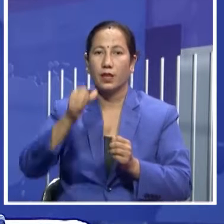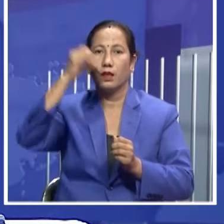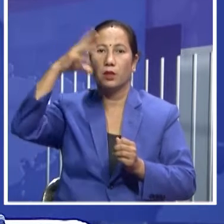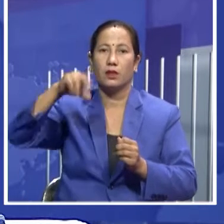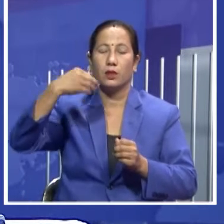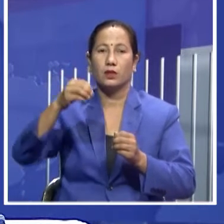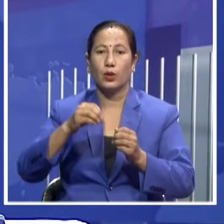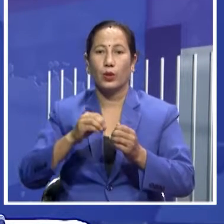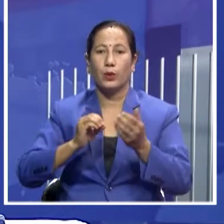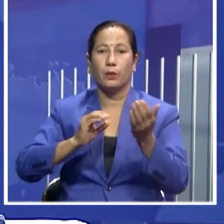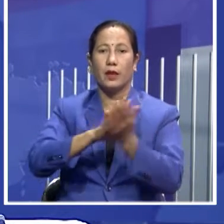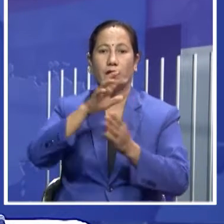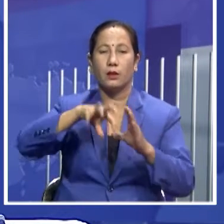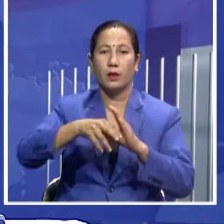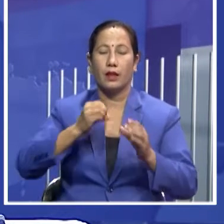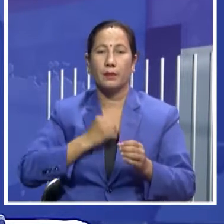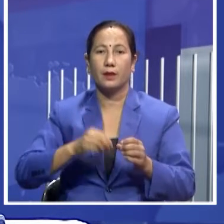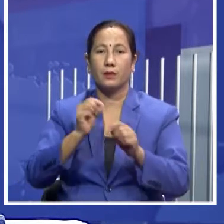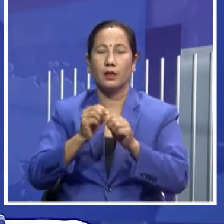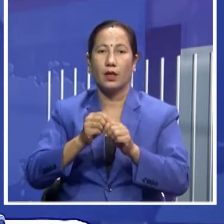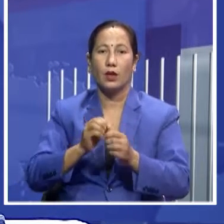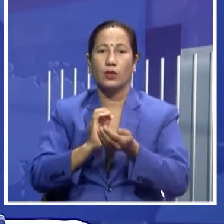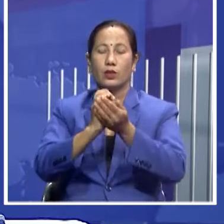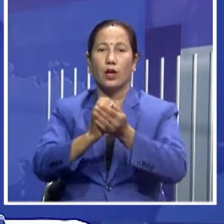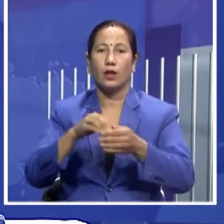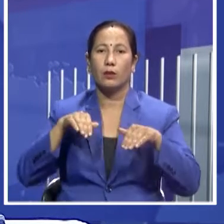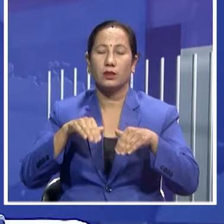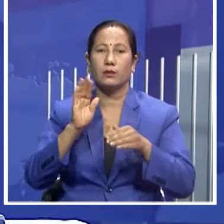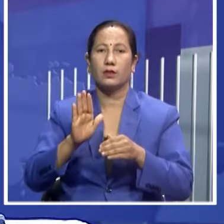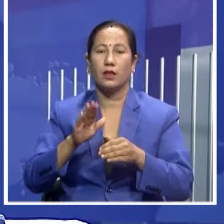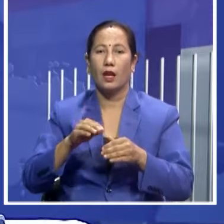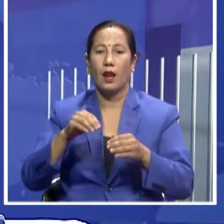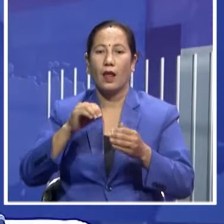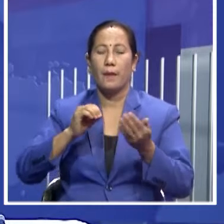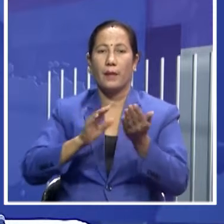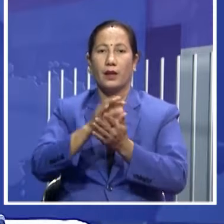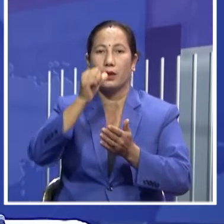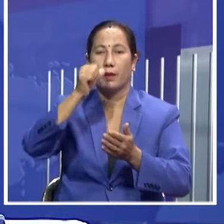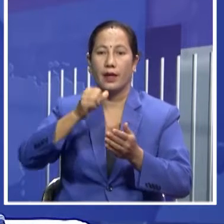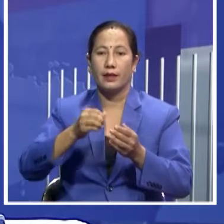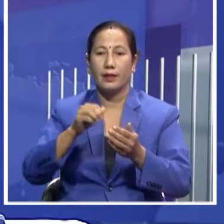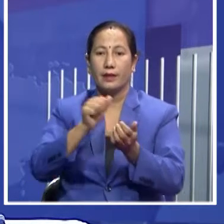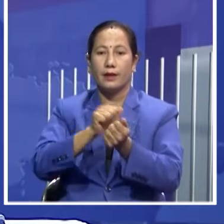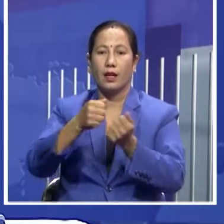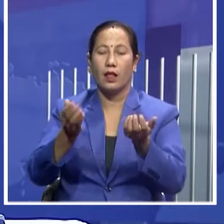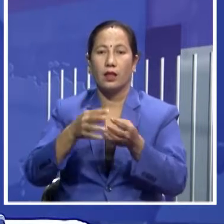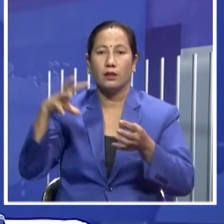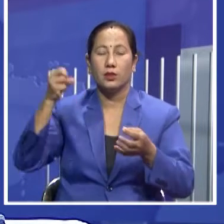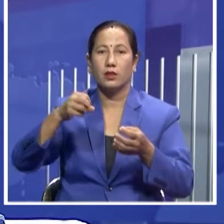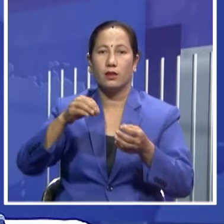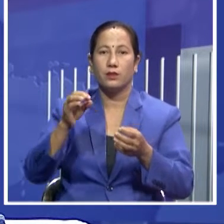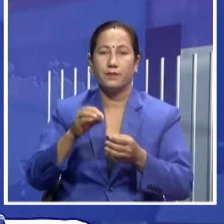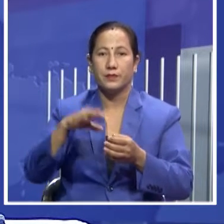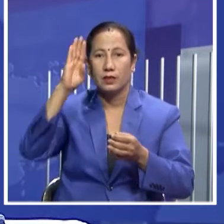वर्षापछिको बाढी र पहिरोले पीडित बनेकाहरू सहयोगको प्रतीक्षामा छन्। बाढीको पानीले कागजात भिजेपछि सरकारी